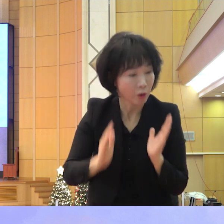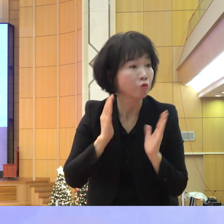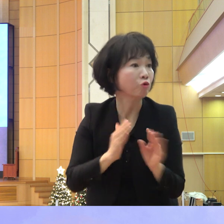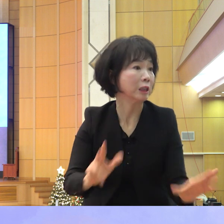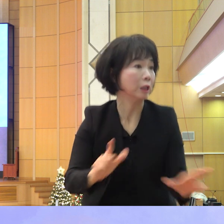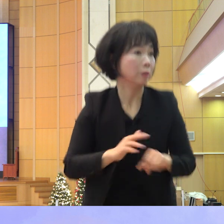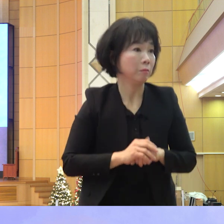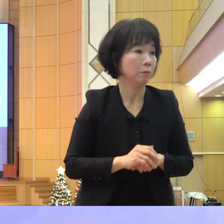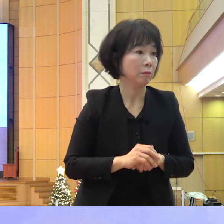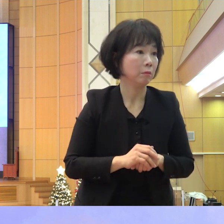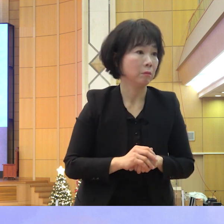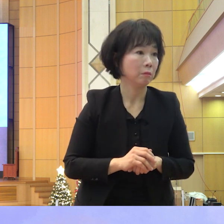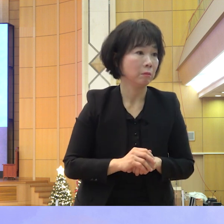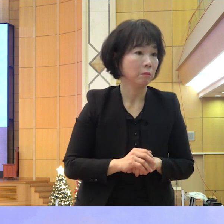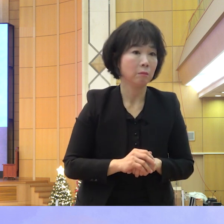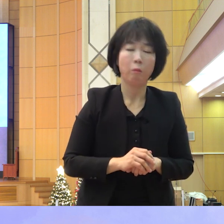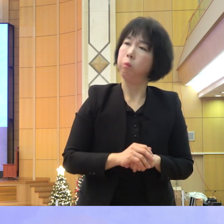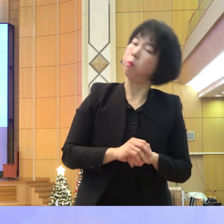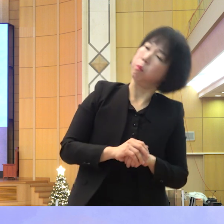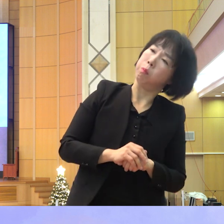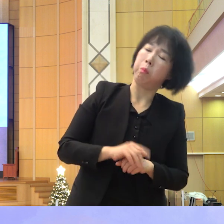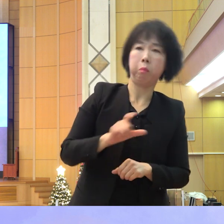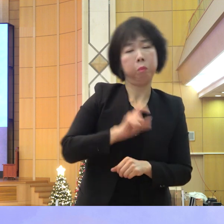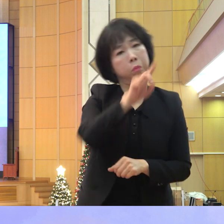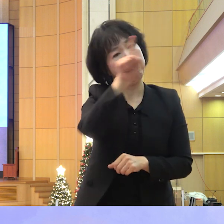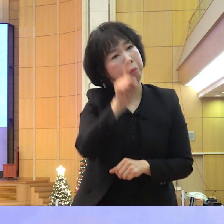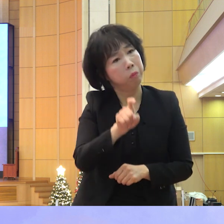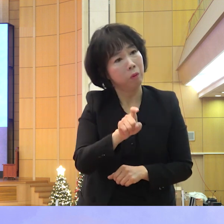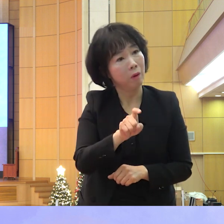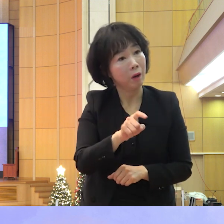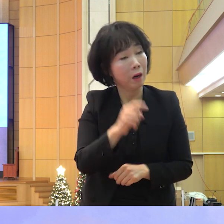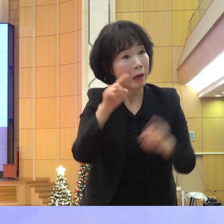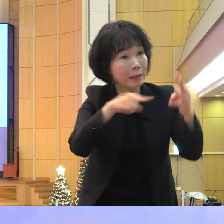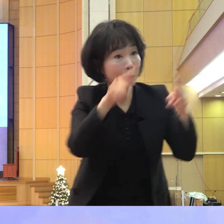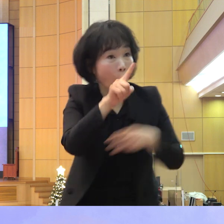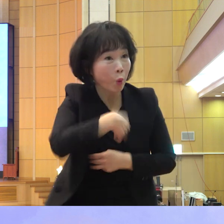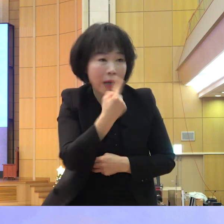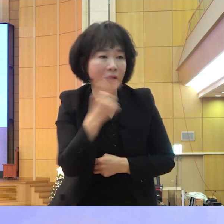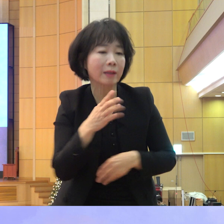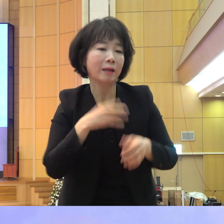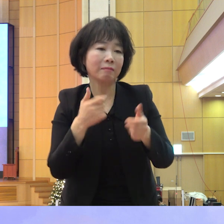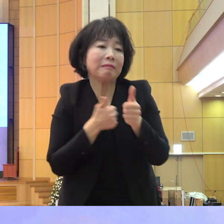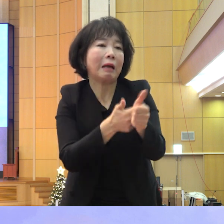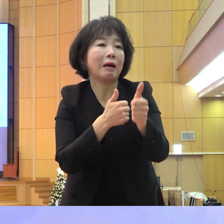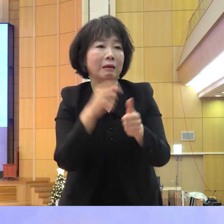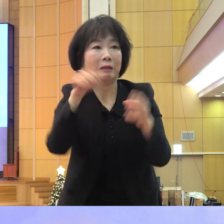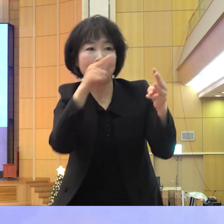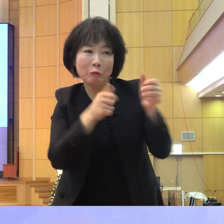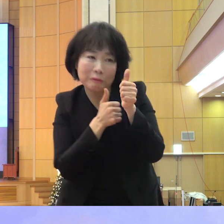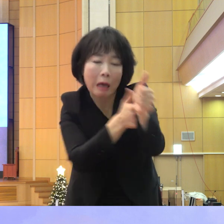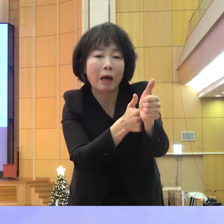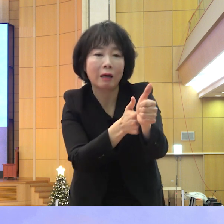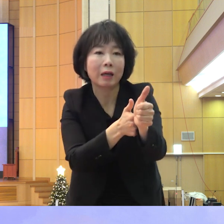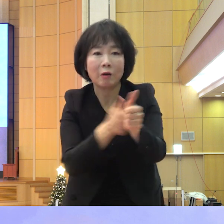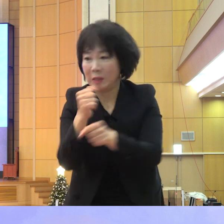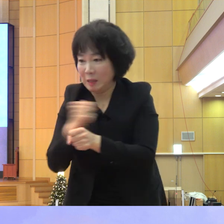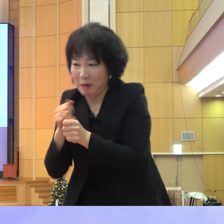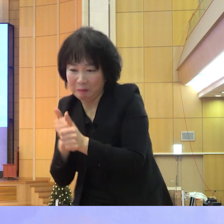이사짐 싸는 거야. 아, 그러면 삼촌만 복 받아, 나도 복 받아야지. 그리고 그냥